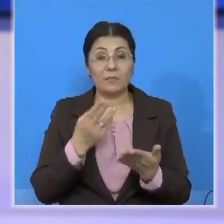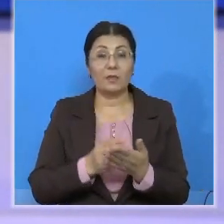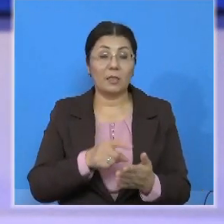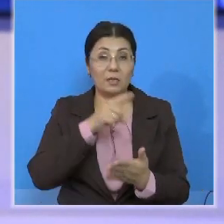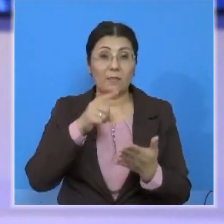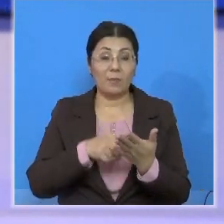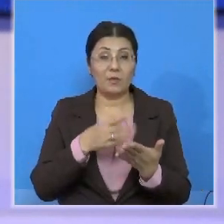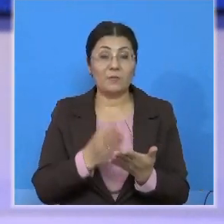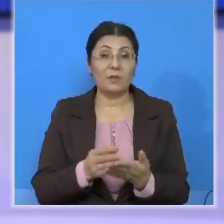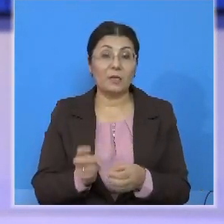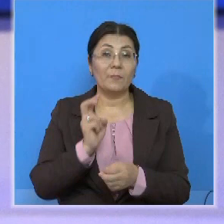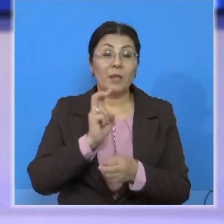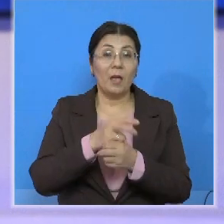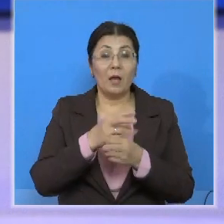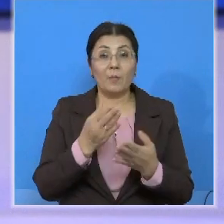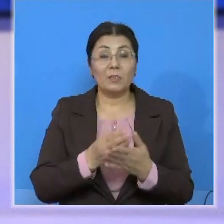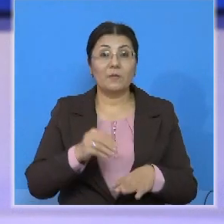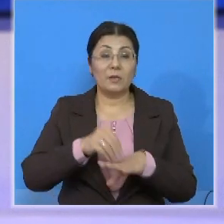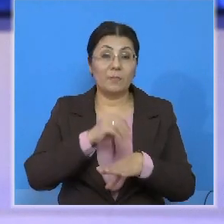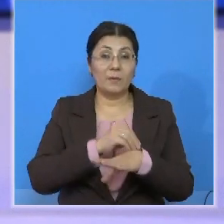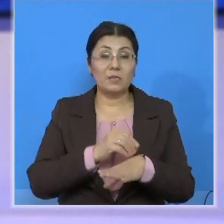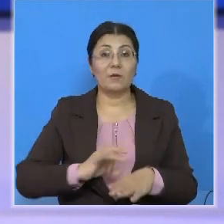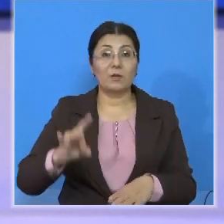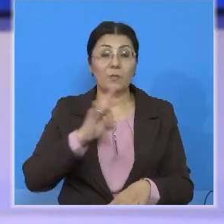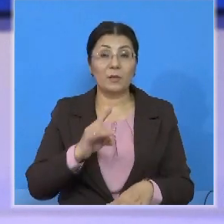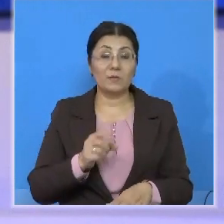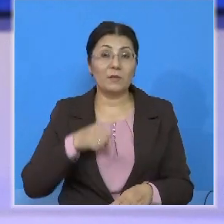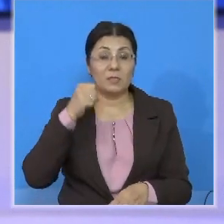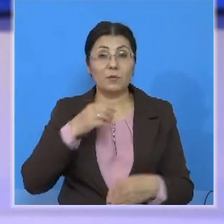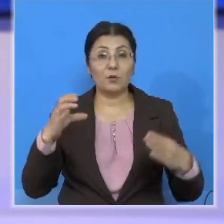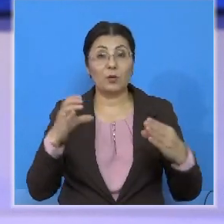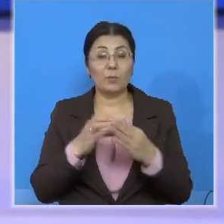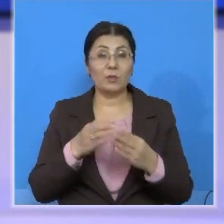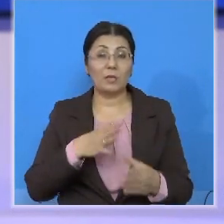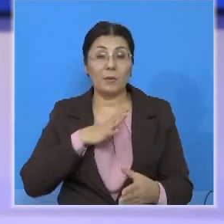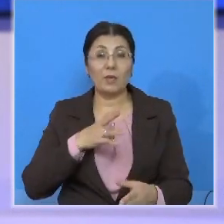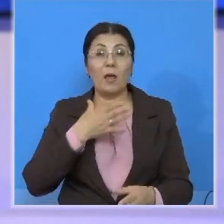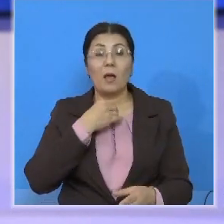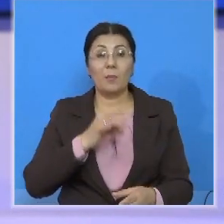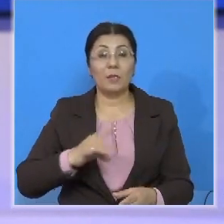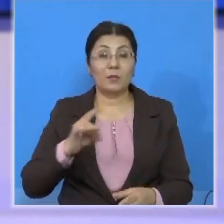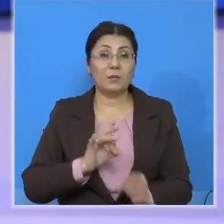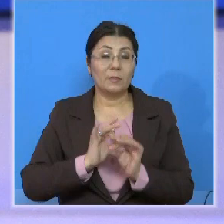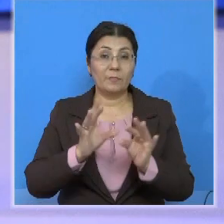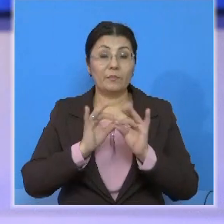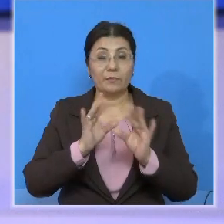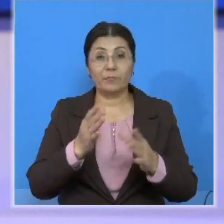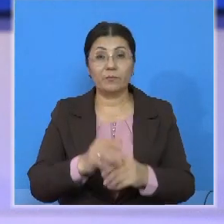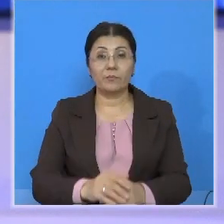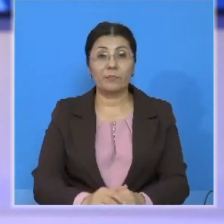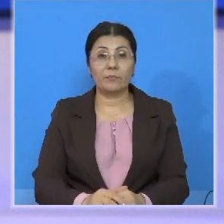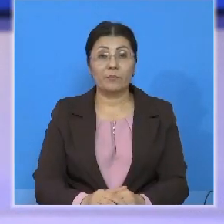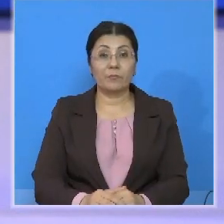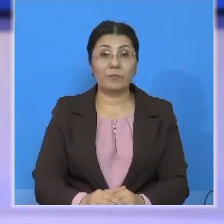вопросы, поступающие в адрес местной администрации. Съемочная группа нашего канала выехала в Мартукский район для выяснения обстоятельств